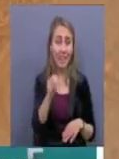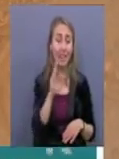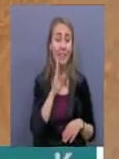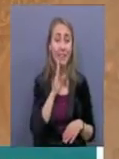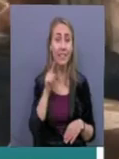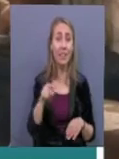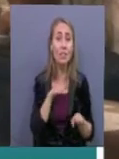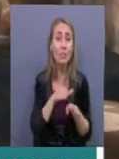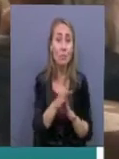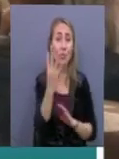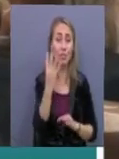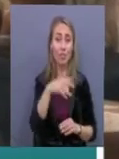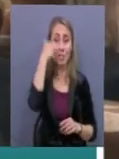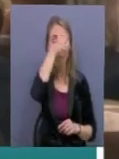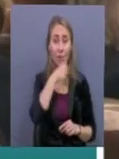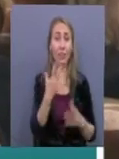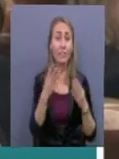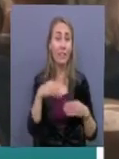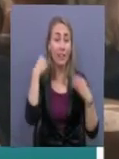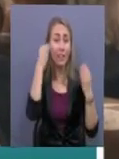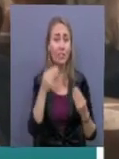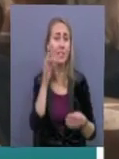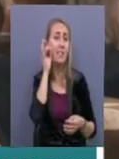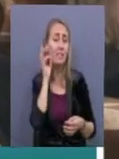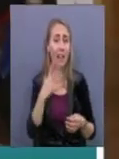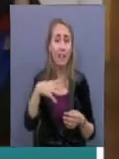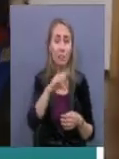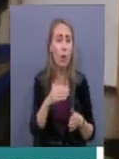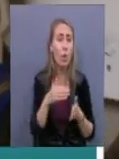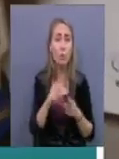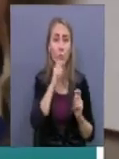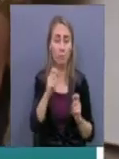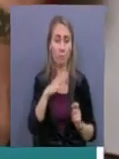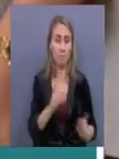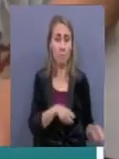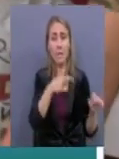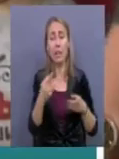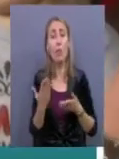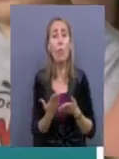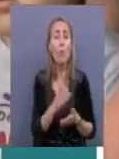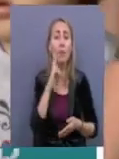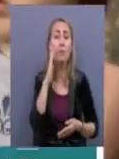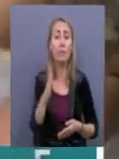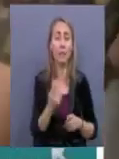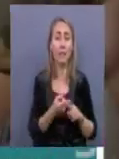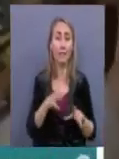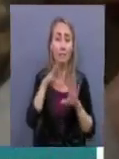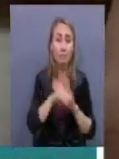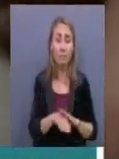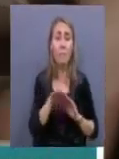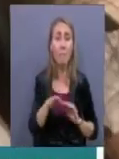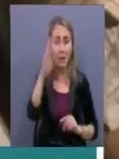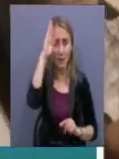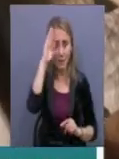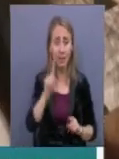ханшайымы 4-ке толды. Ойыншық пен тәттіге кенелген Зере мен мәшіне алған Султанға басты сыйлық осы баспана еді. Әлбетте,